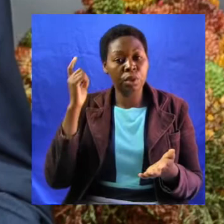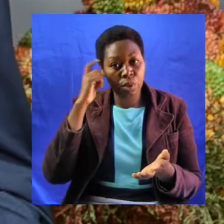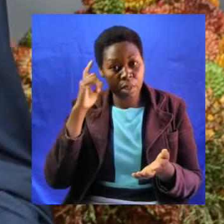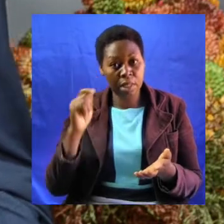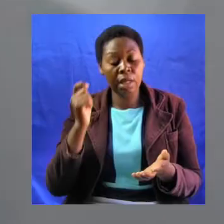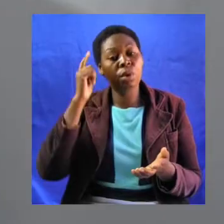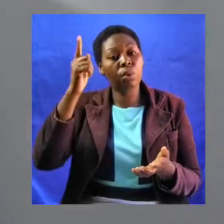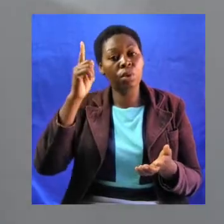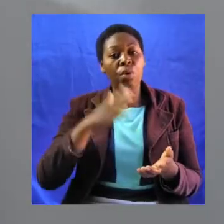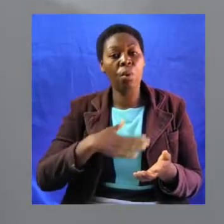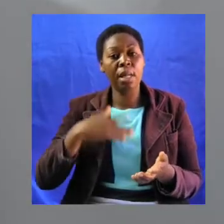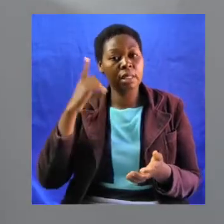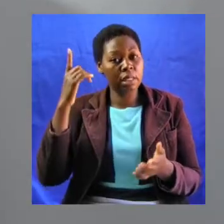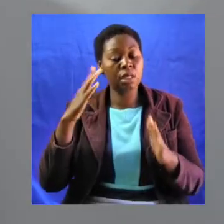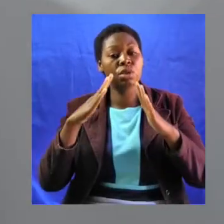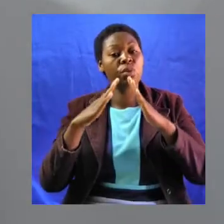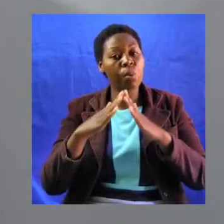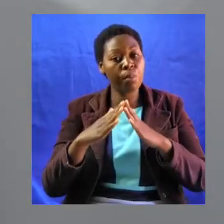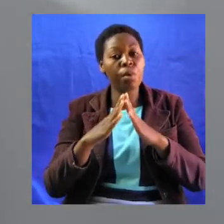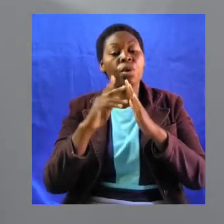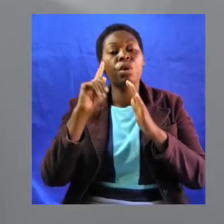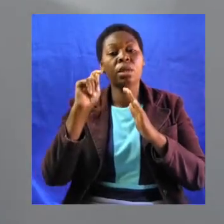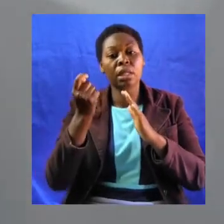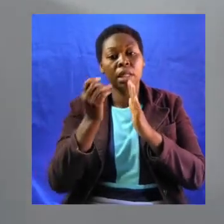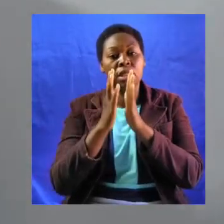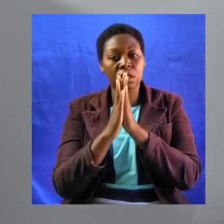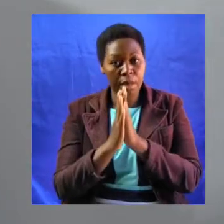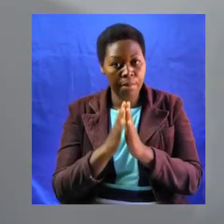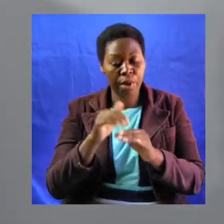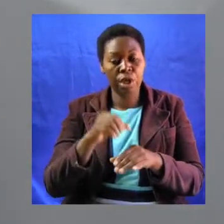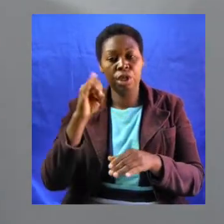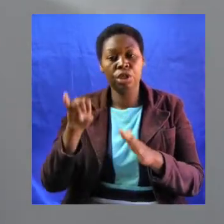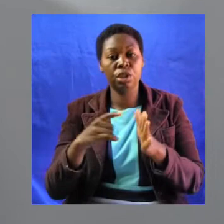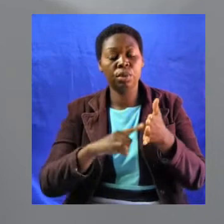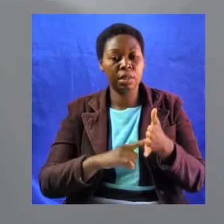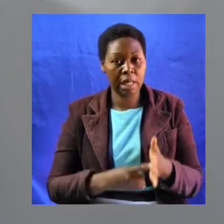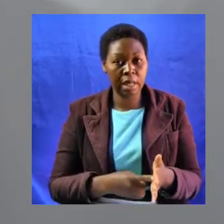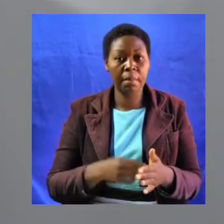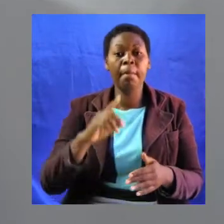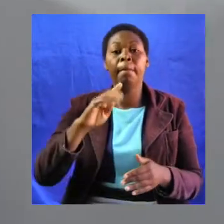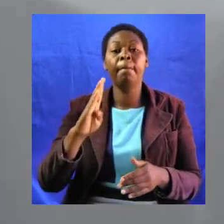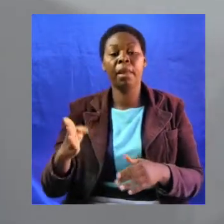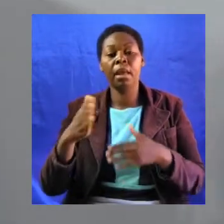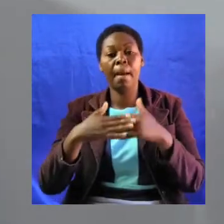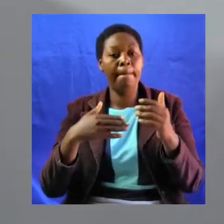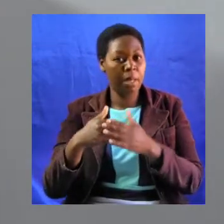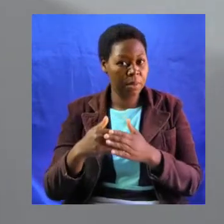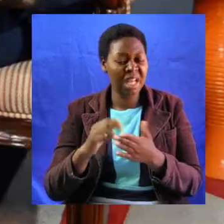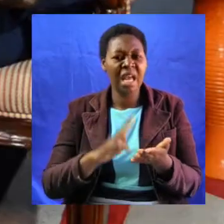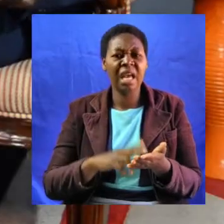idii. Kwakubva atopa order, command yekuti imimi ma neighbors evanhu kwaJudha vapei